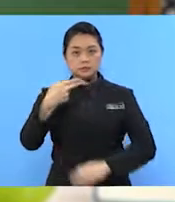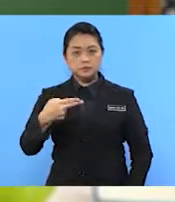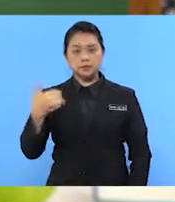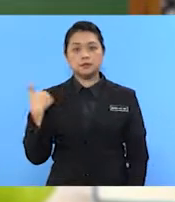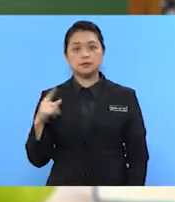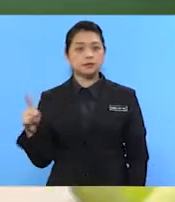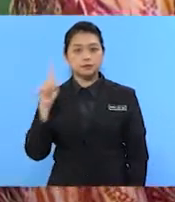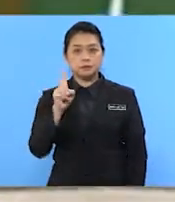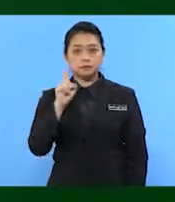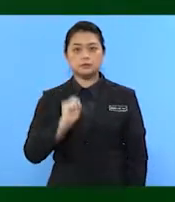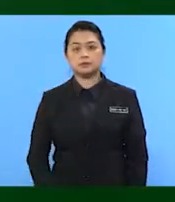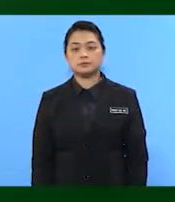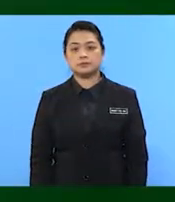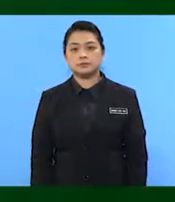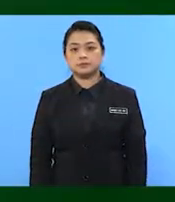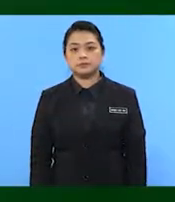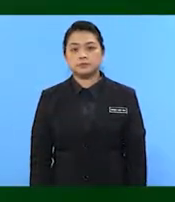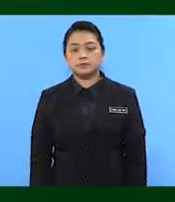ialah 1 unit.